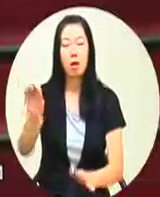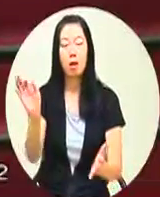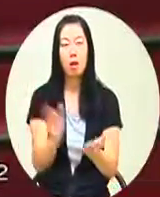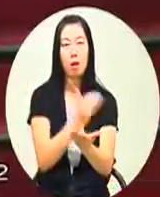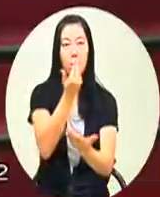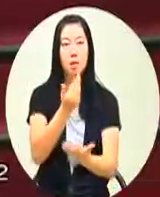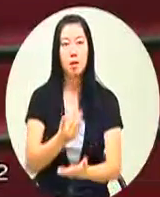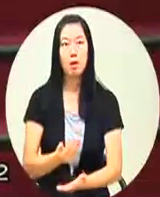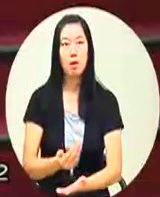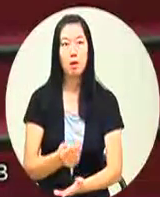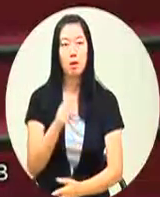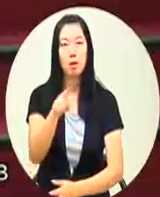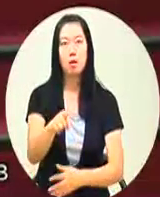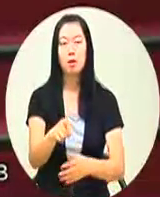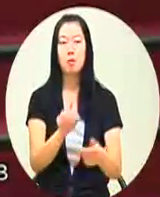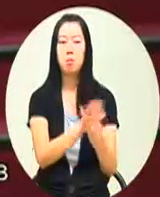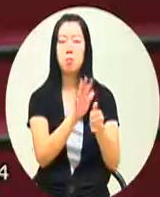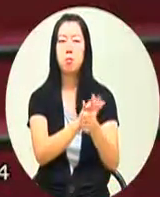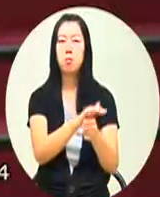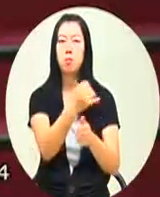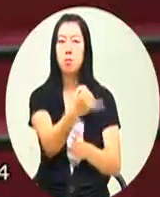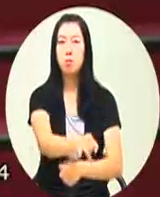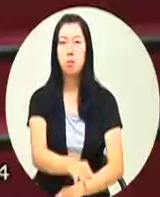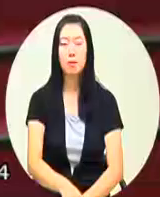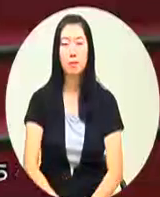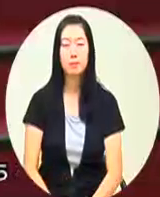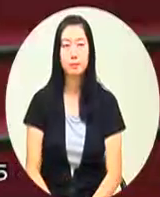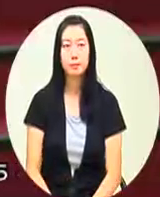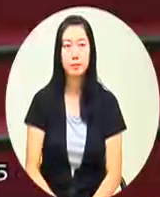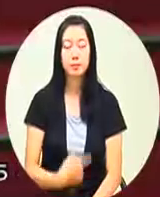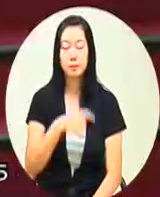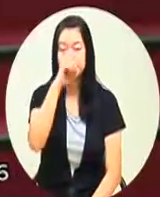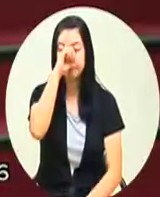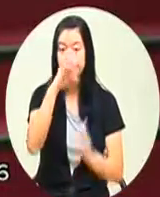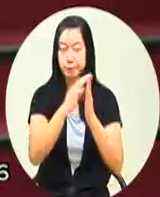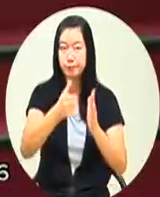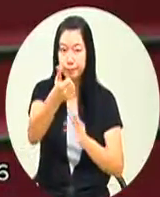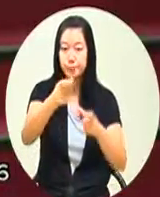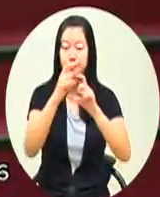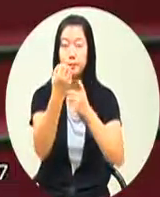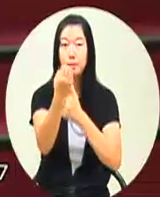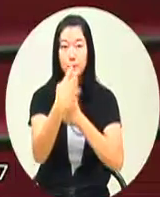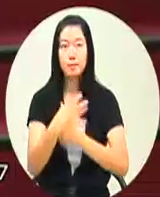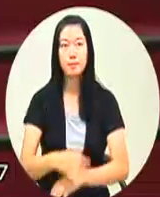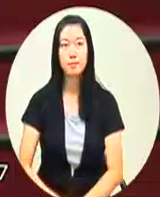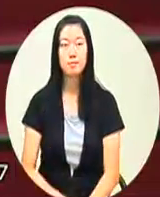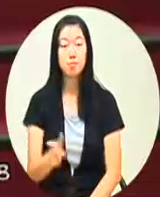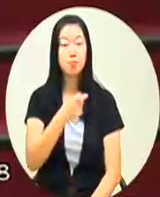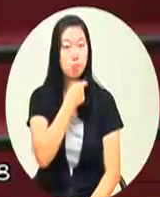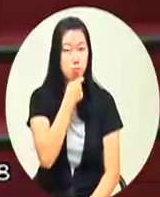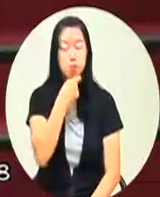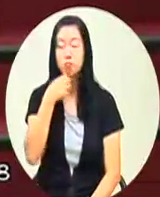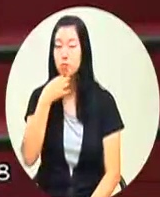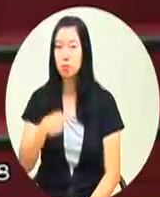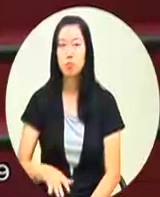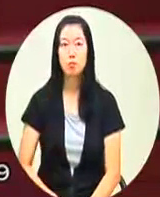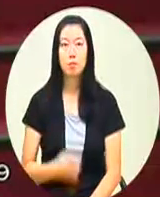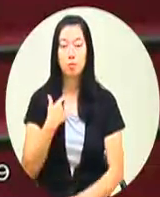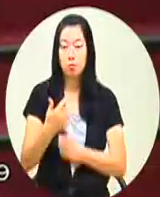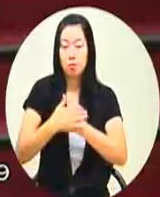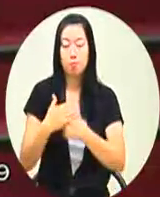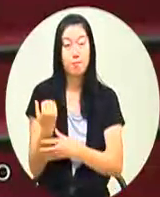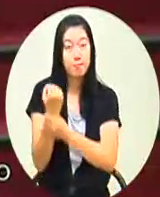所以这是无效的行销。啊，请局长帮我答复一下，愿意不愿意来支持我